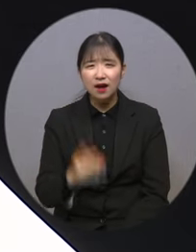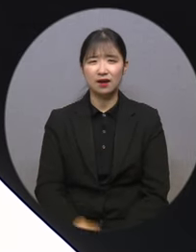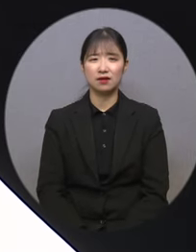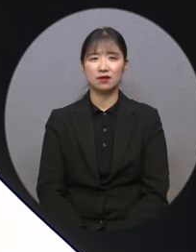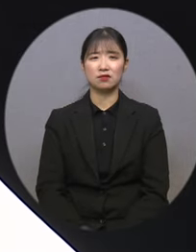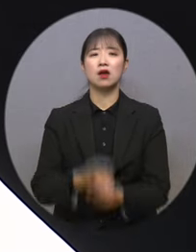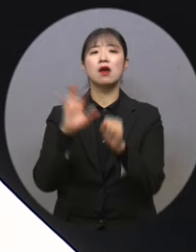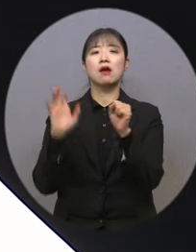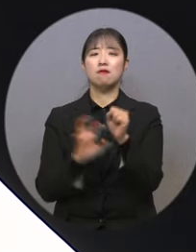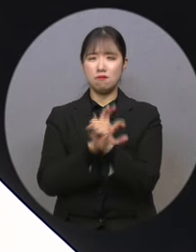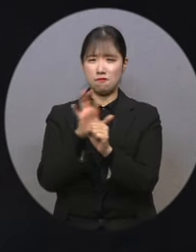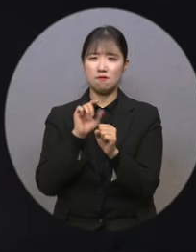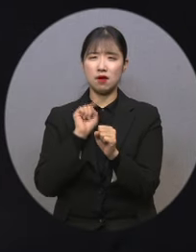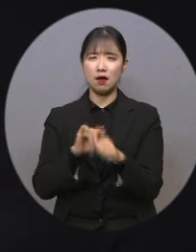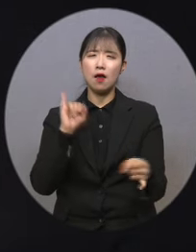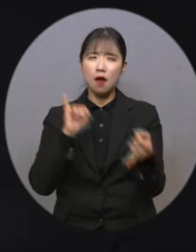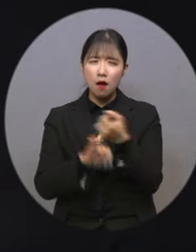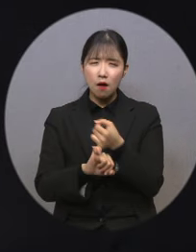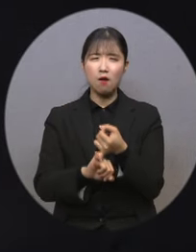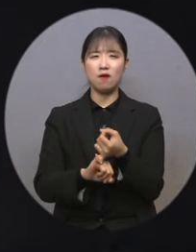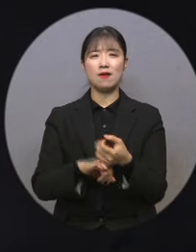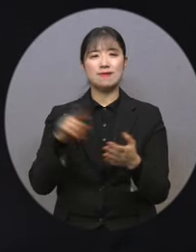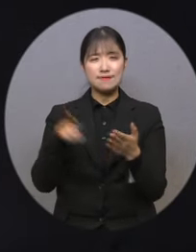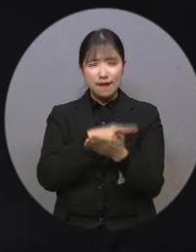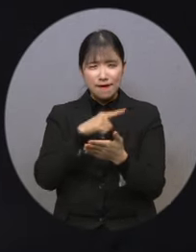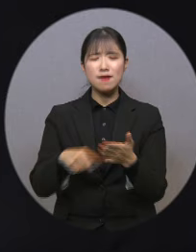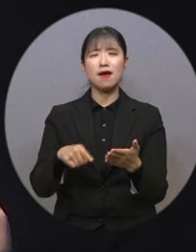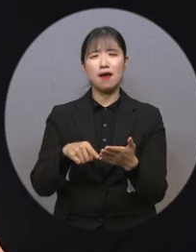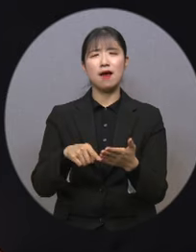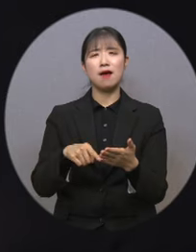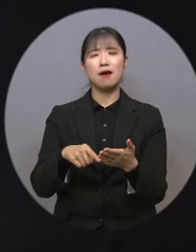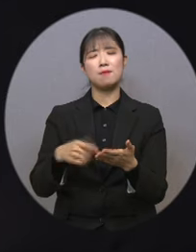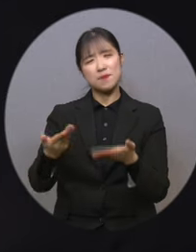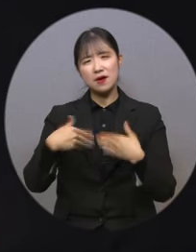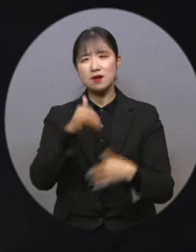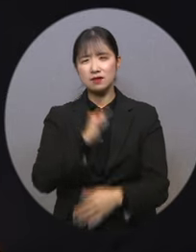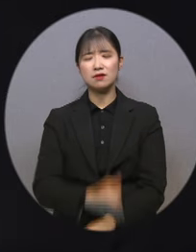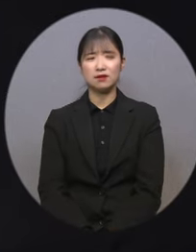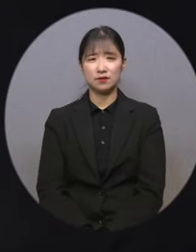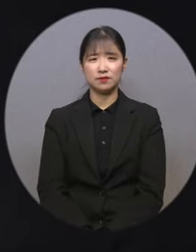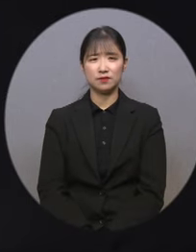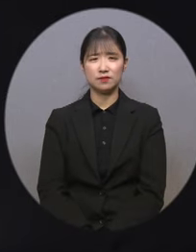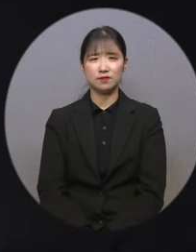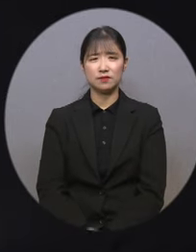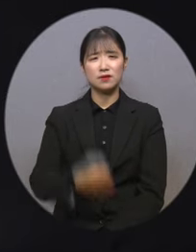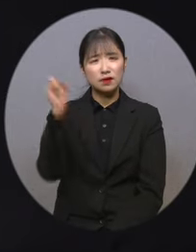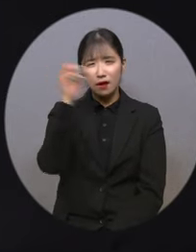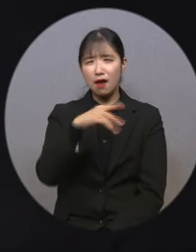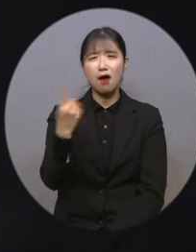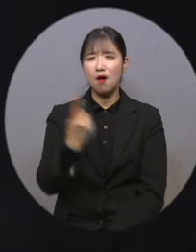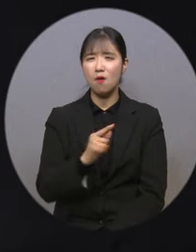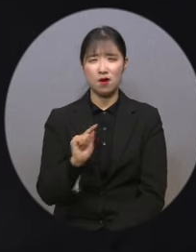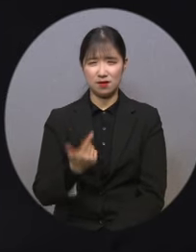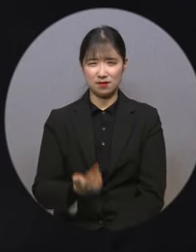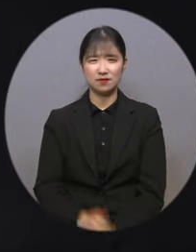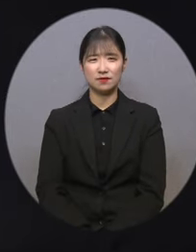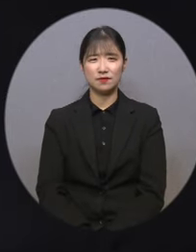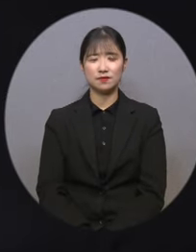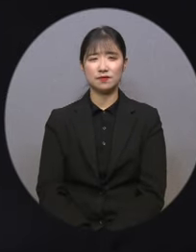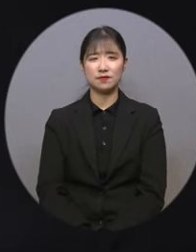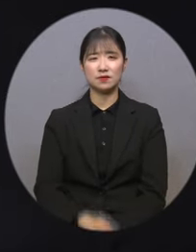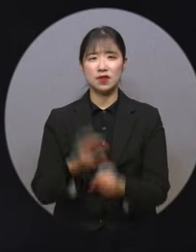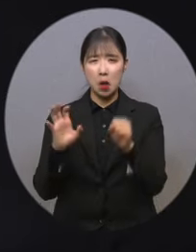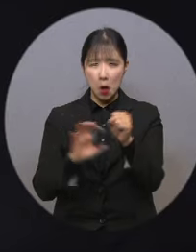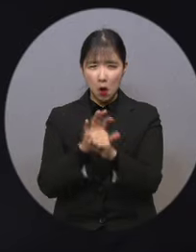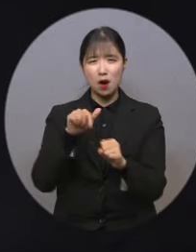코로나는 반드시 우리한테 무슨 대가를 지불하고 가게 돼 있어요. 그냥 온 게 아닙니다. 그냥 뭐 우리